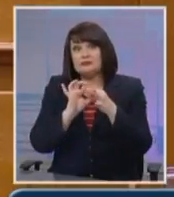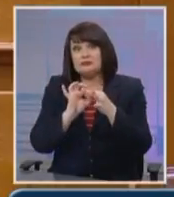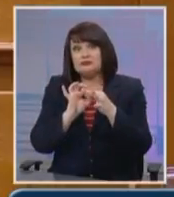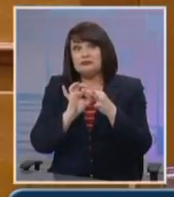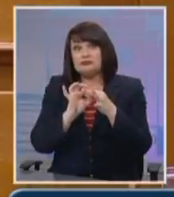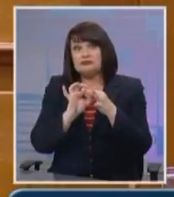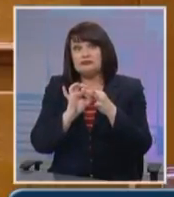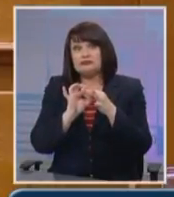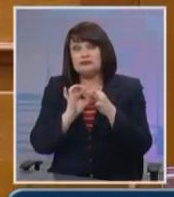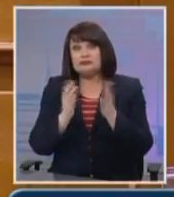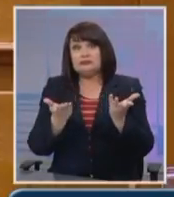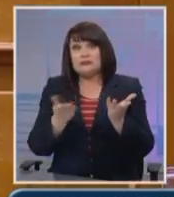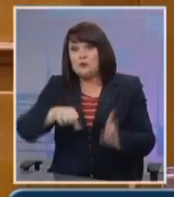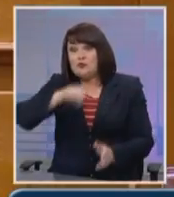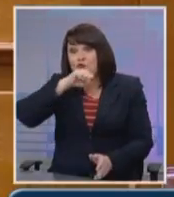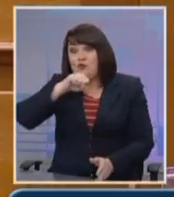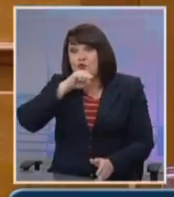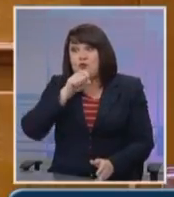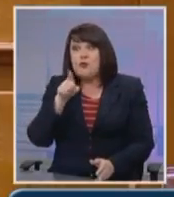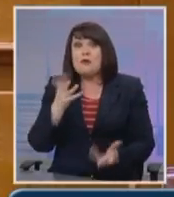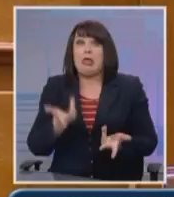ό,τι θα δικαιολογούσε μια ιδεολογική ταύτιση.